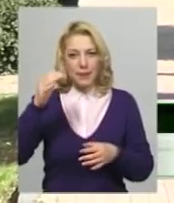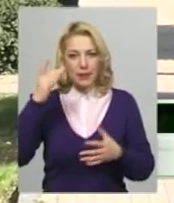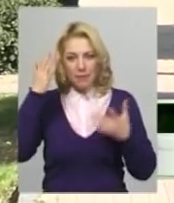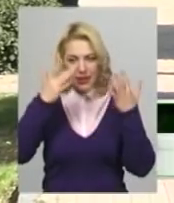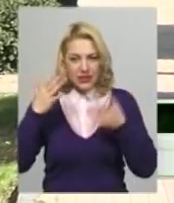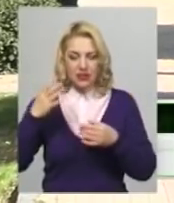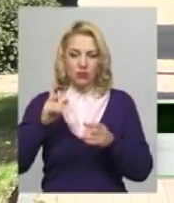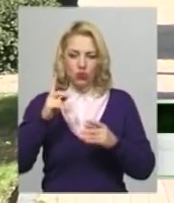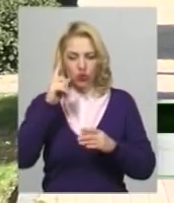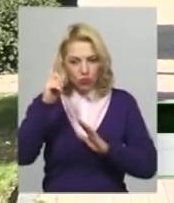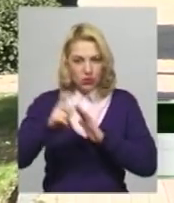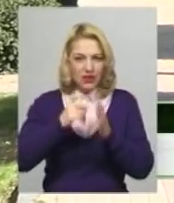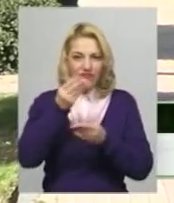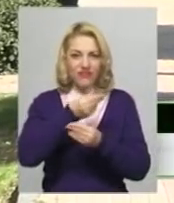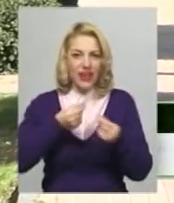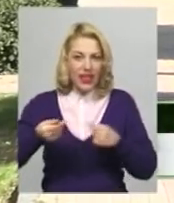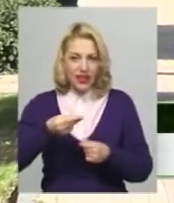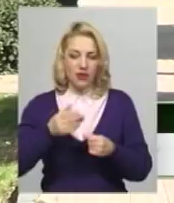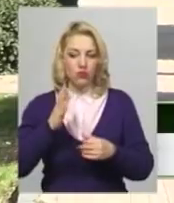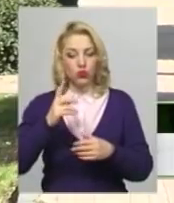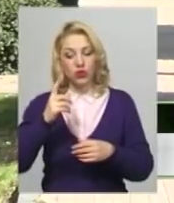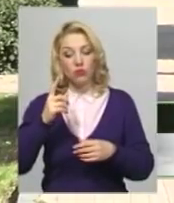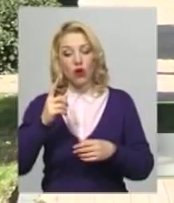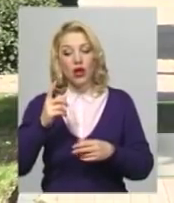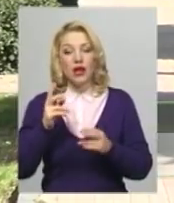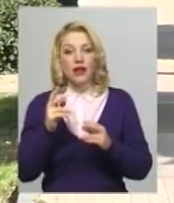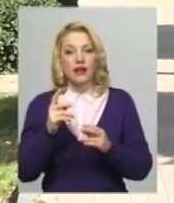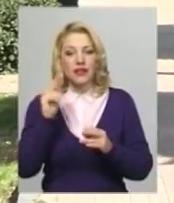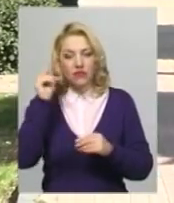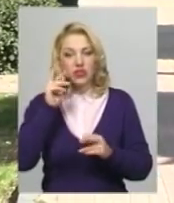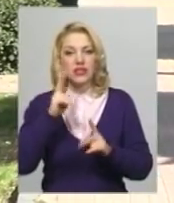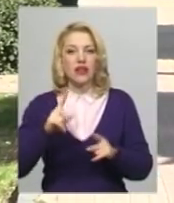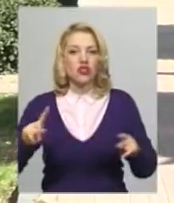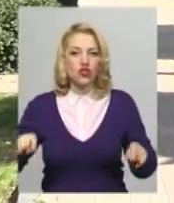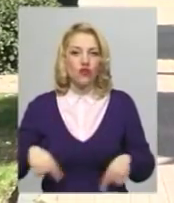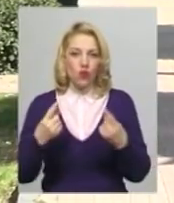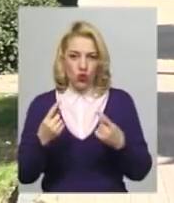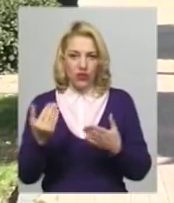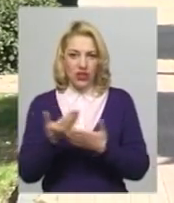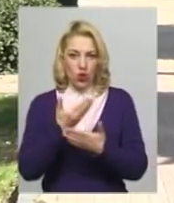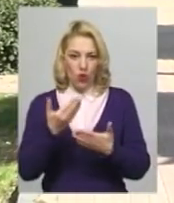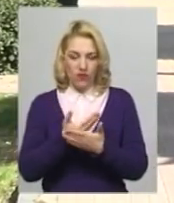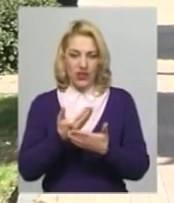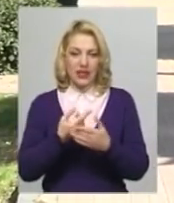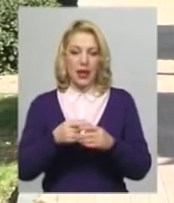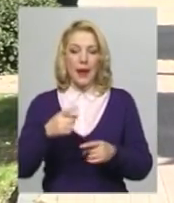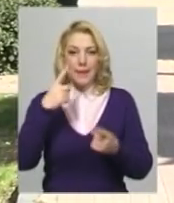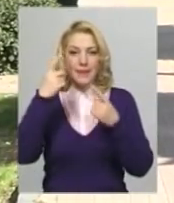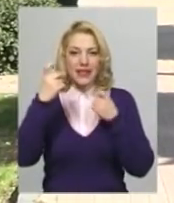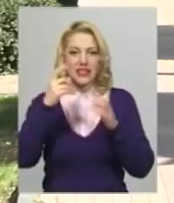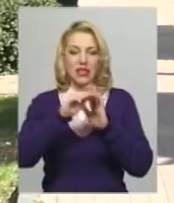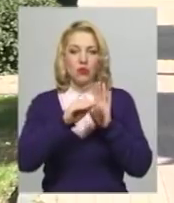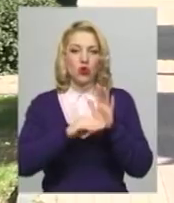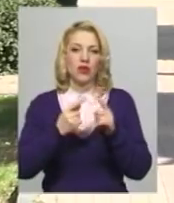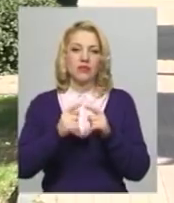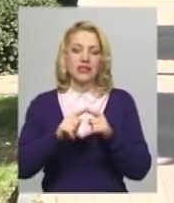фейки, будемо вчитися, як створюються новини, тому що медійна грамотність – це і створення інформації, як